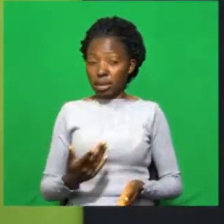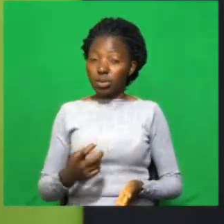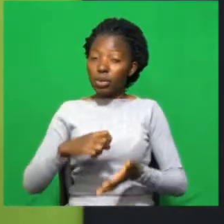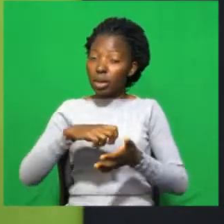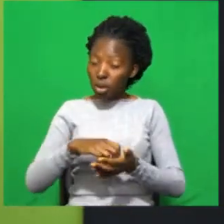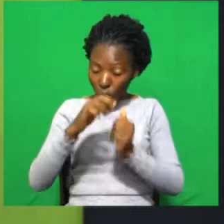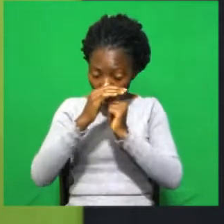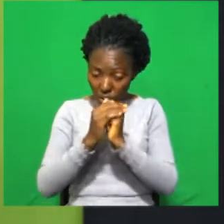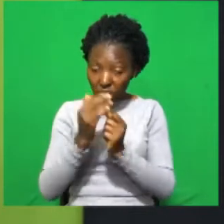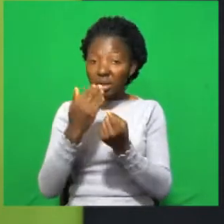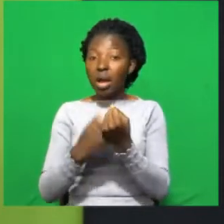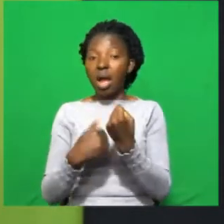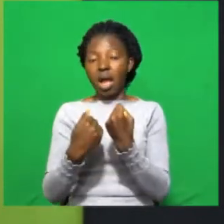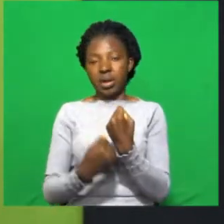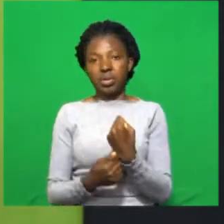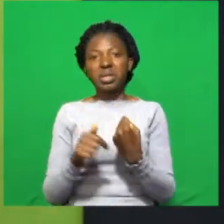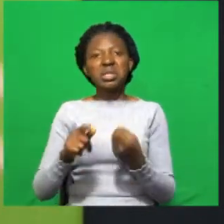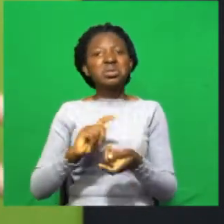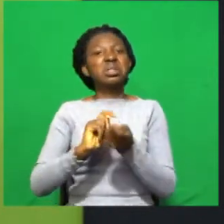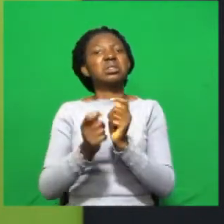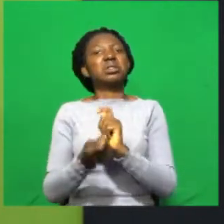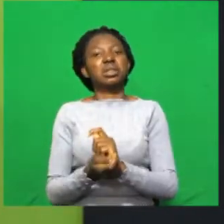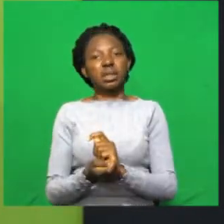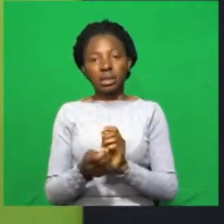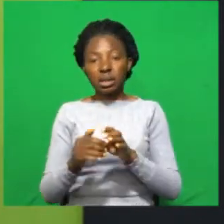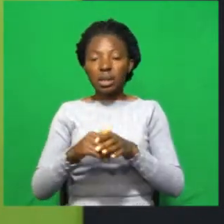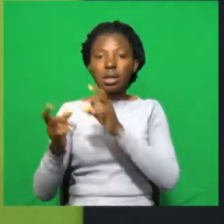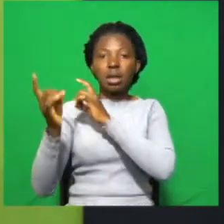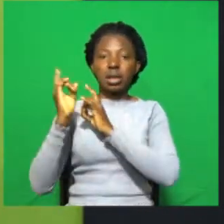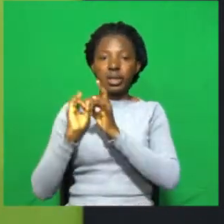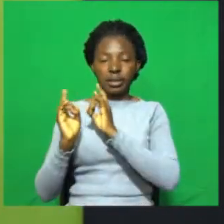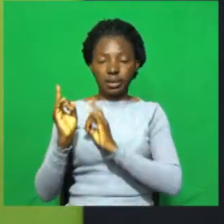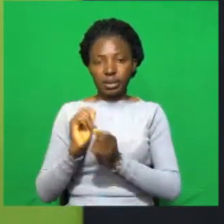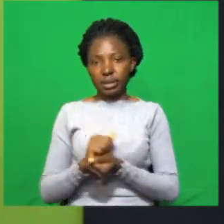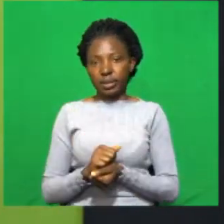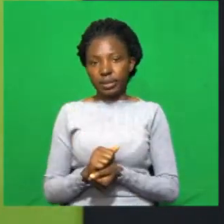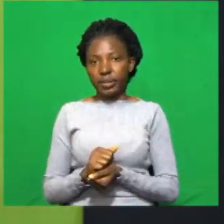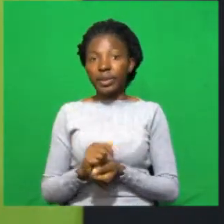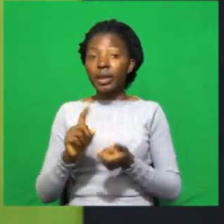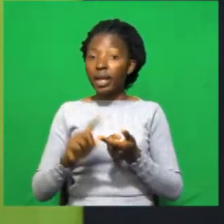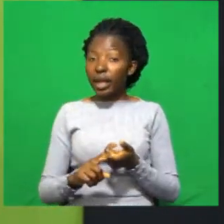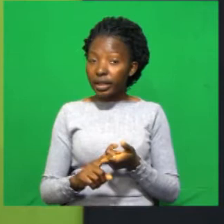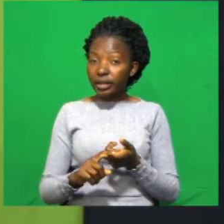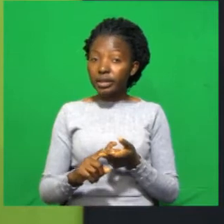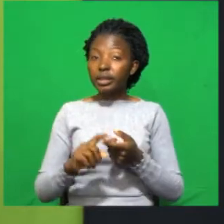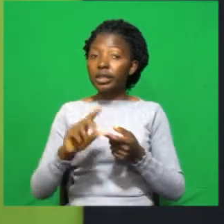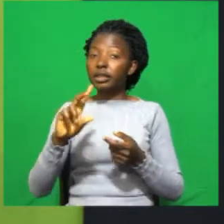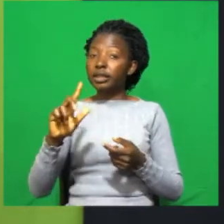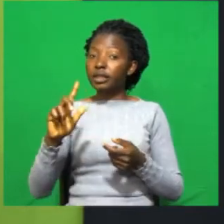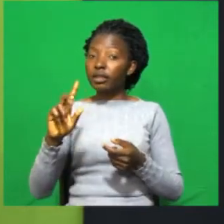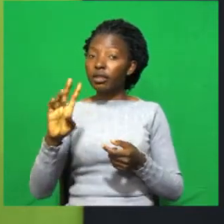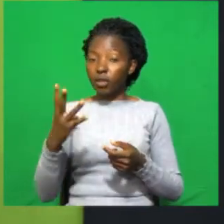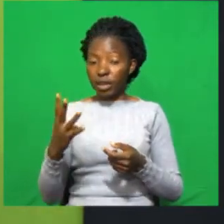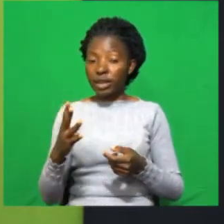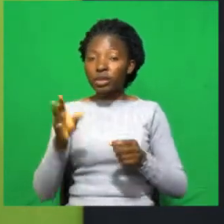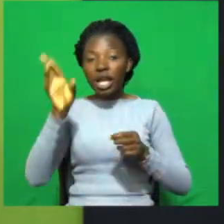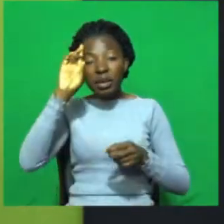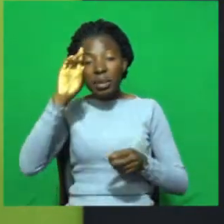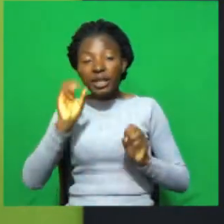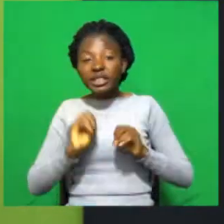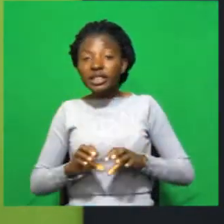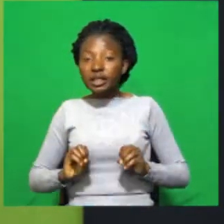nekupfugamirwa. Iwoyo wakachinjwa munhoroondo yechechi yemakristu peinge ane muzinda kuRome nemutemo wekuti rangarira zuva resabata riri